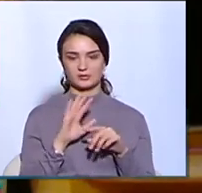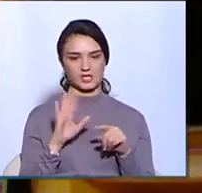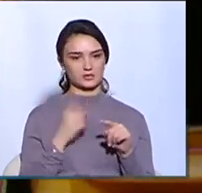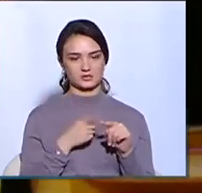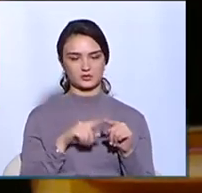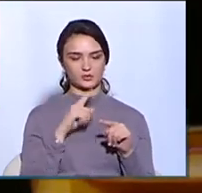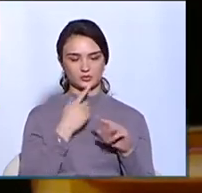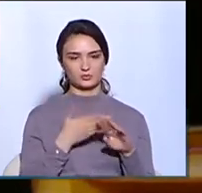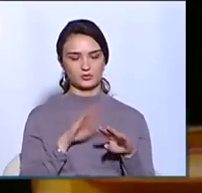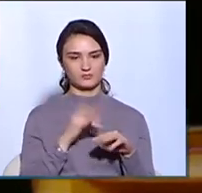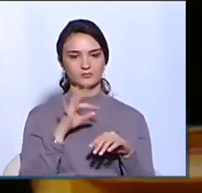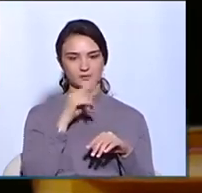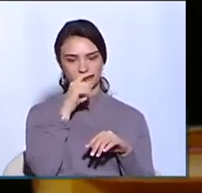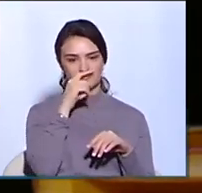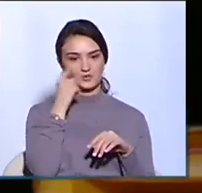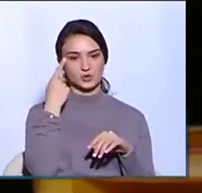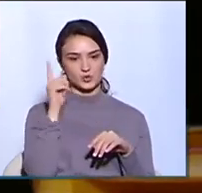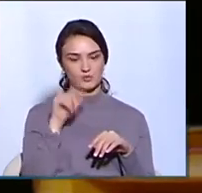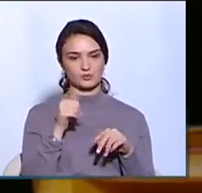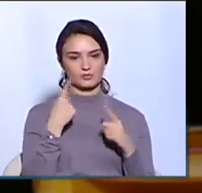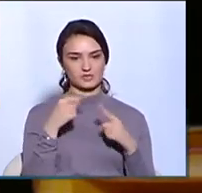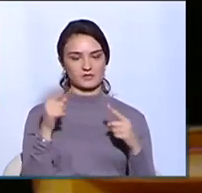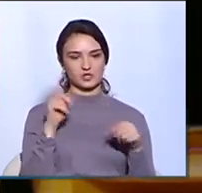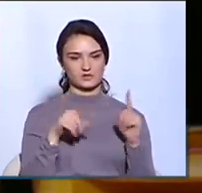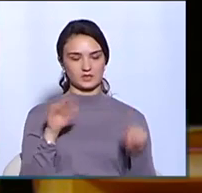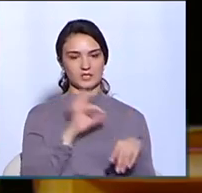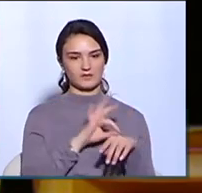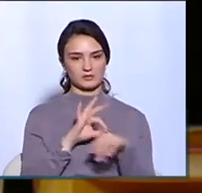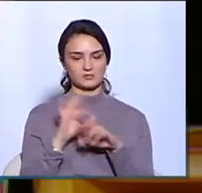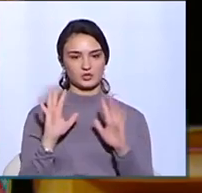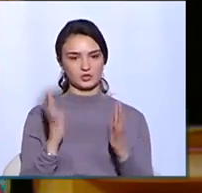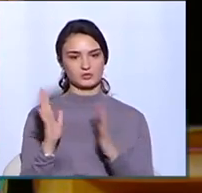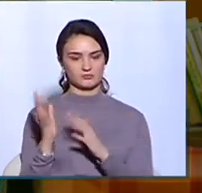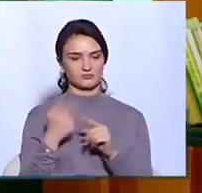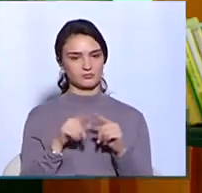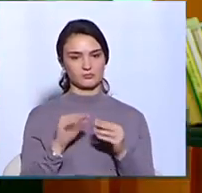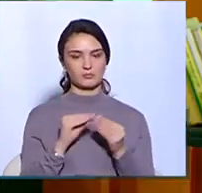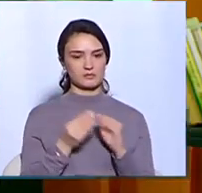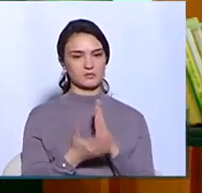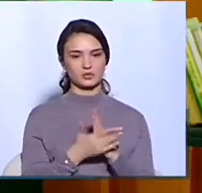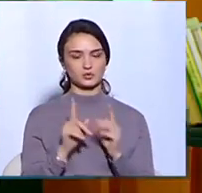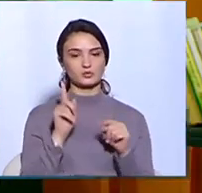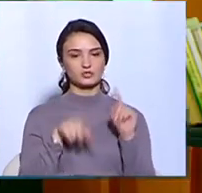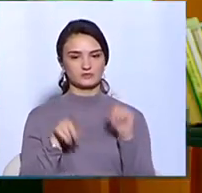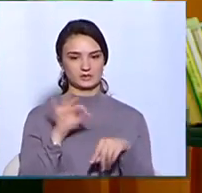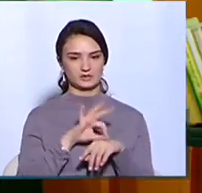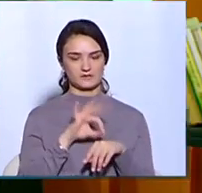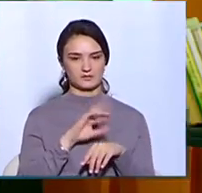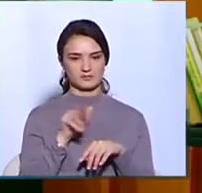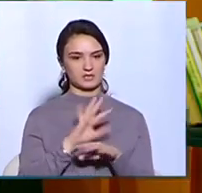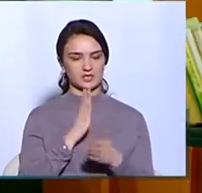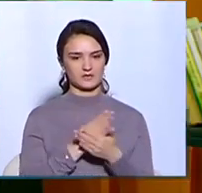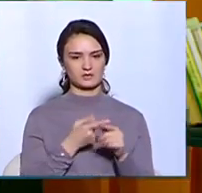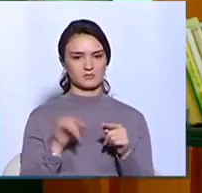ის რთული არის, თუმცა რა თქმა უნდა ცნობადობა როგორც სხვა იშვიათი დაავადებების შესახებ არ არის მაღალი. პრობლემა არის ის, რომ იშვიათია დაავადება და არ